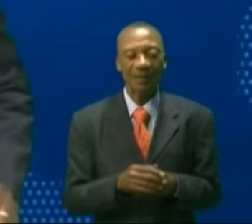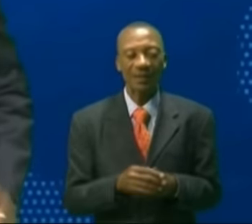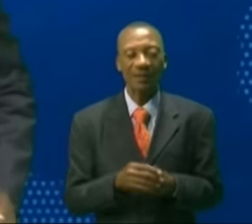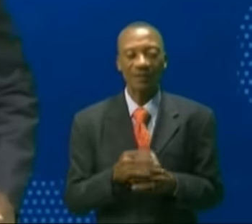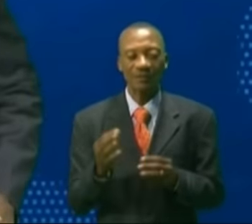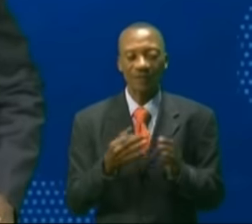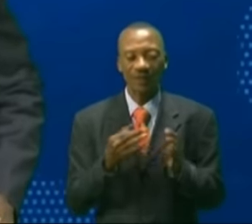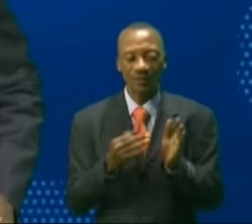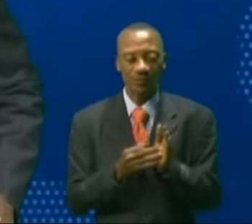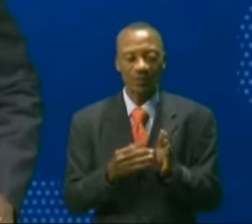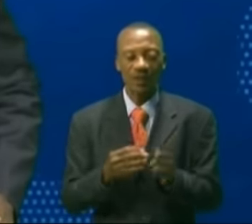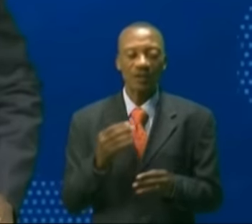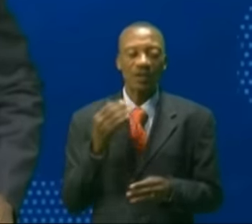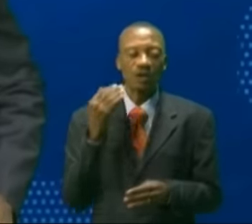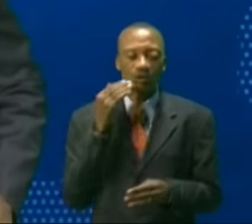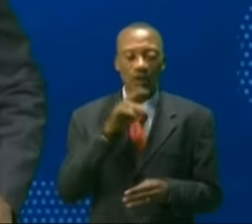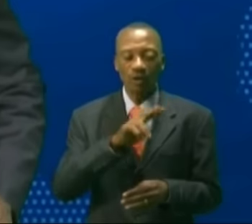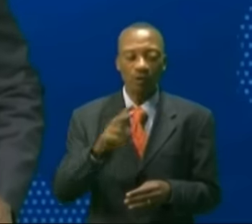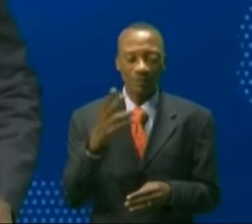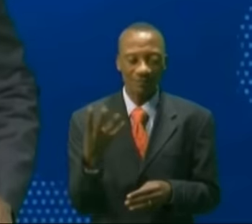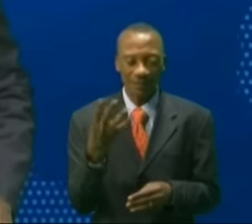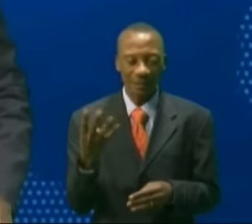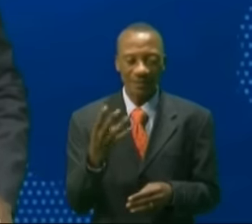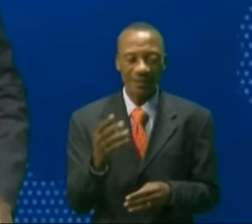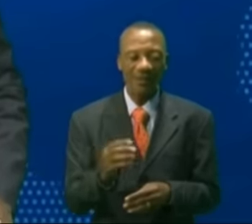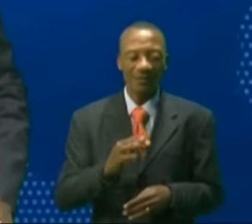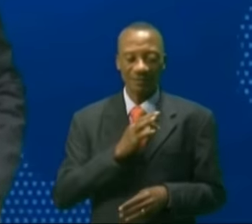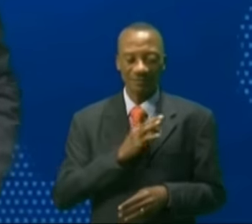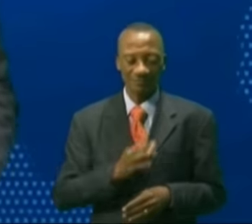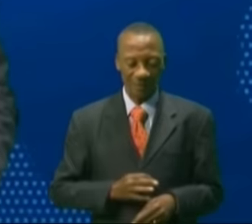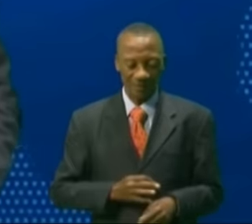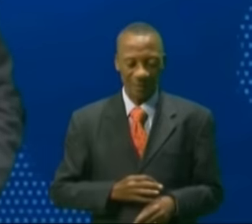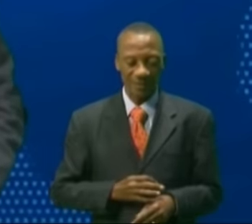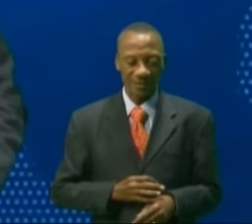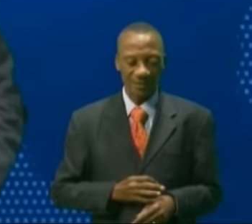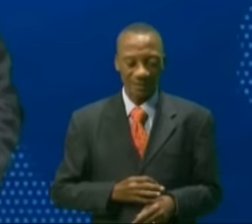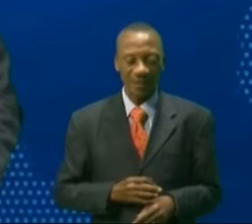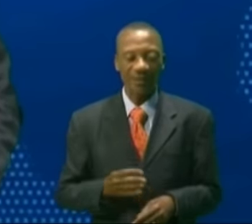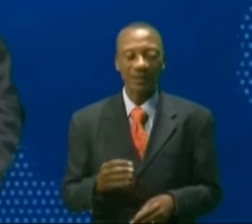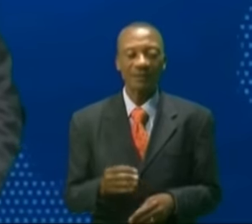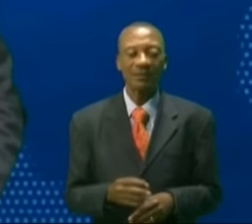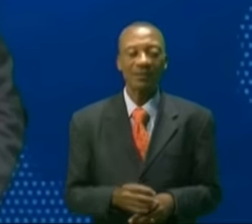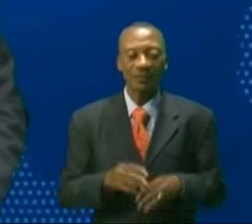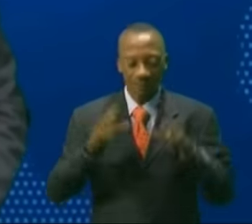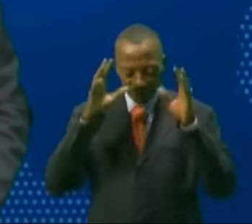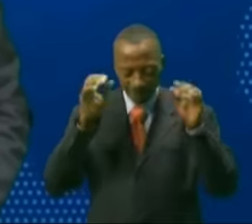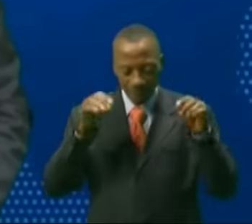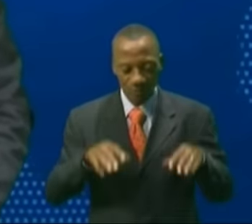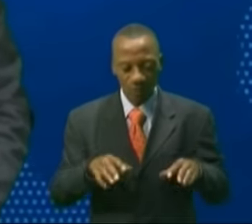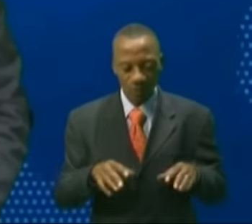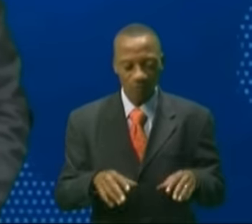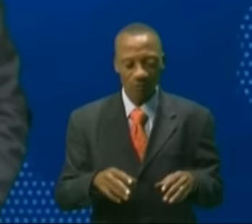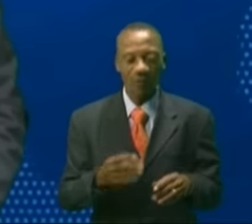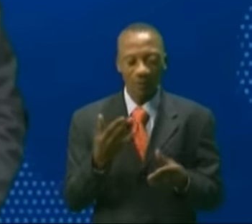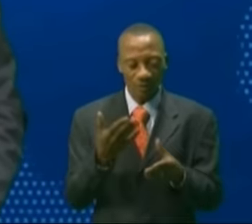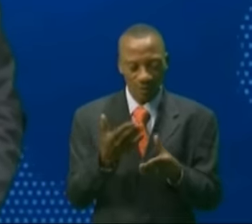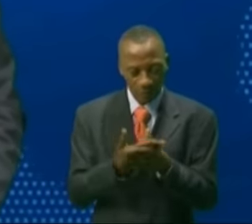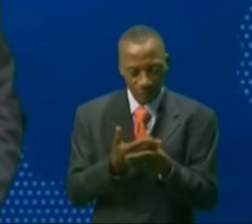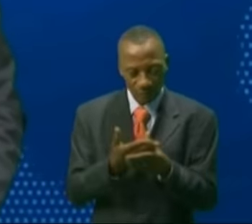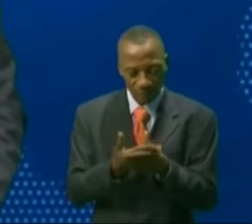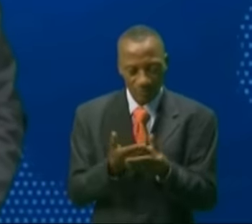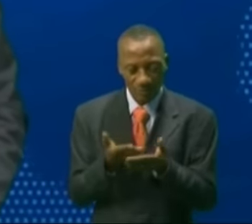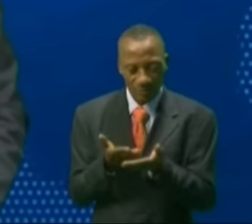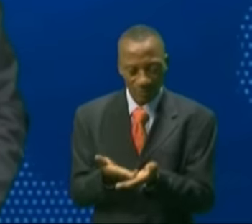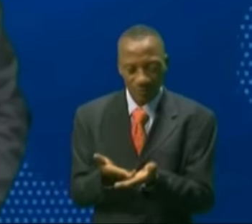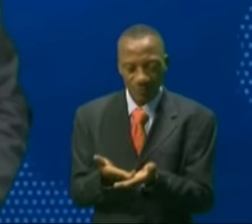2024, Félix Antoine Tshisekedi Tshilombo, pour copie certifiée conforme à l'original, le 20 juin 2024,